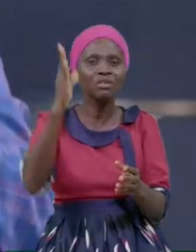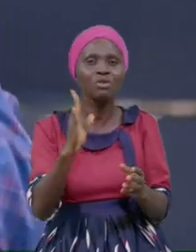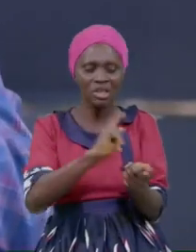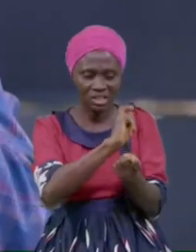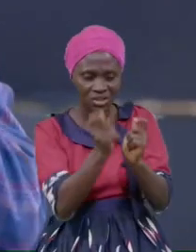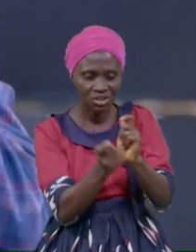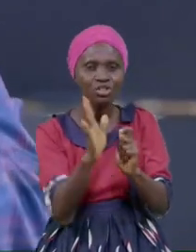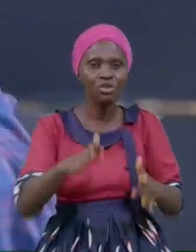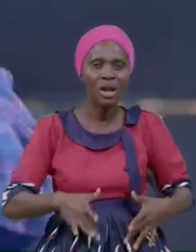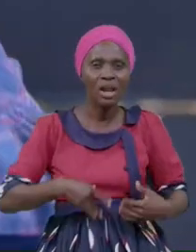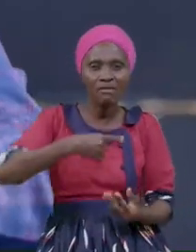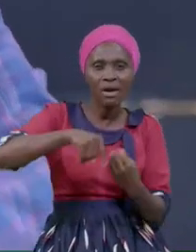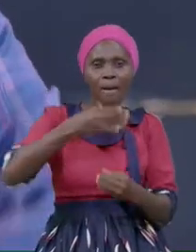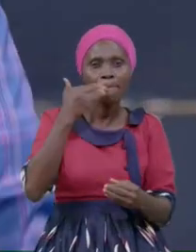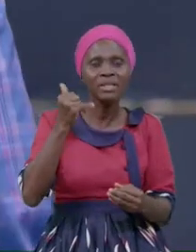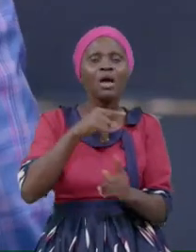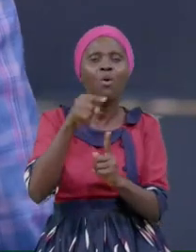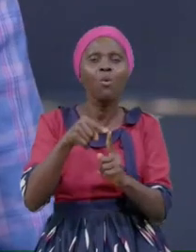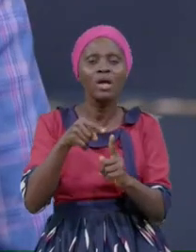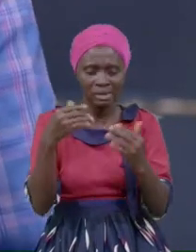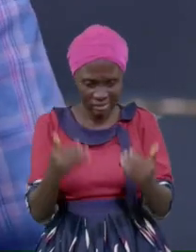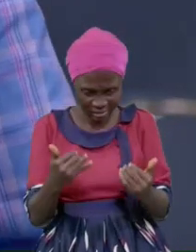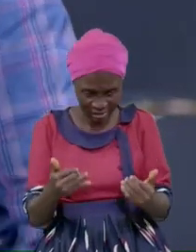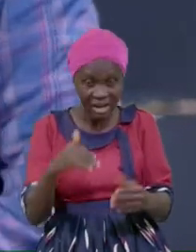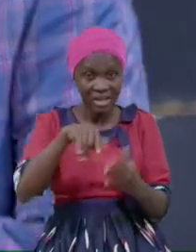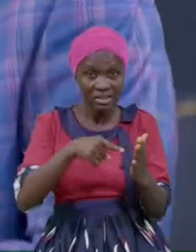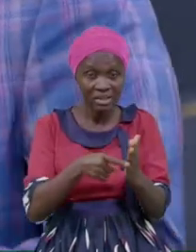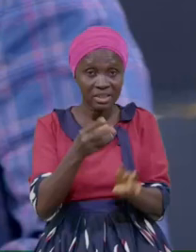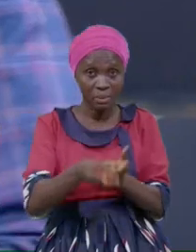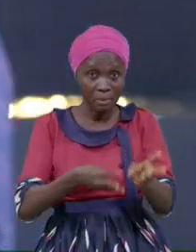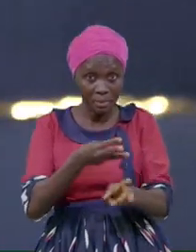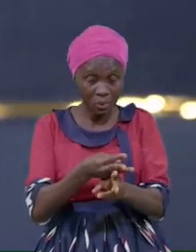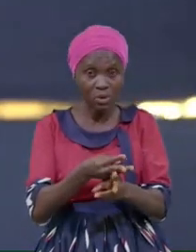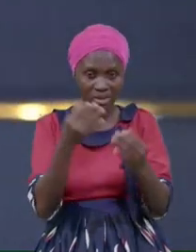transformer? C'est dans ce siècle présent, maintenant même.